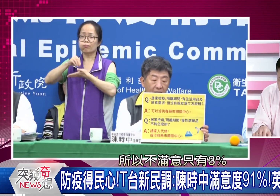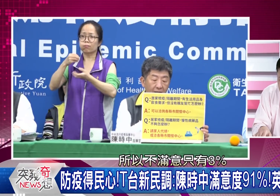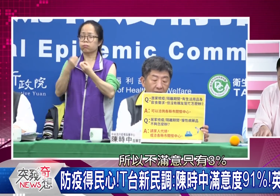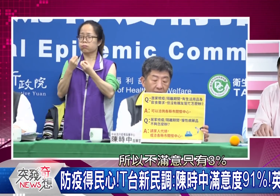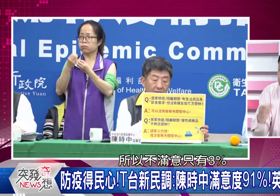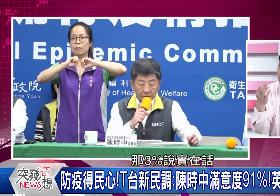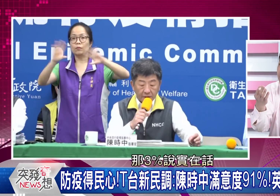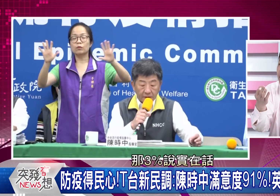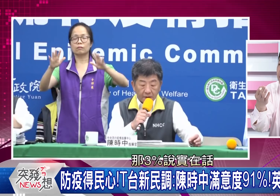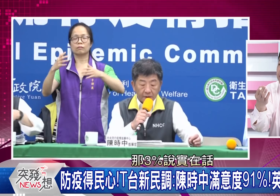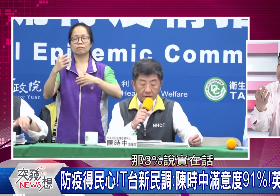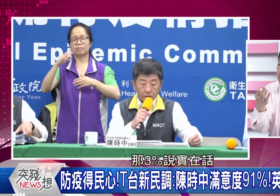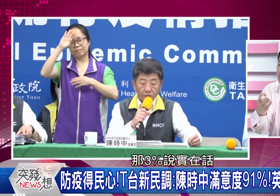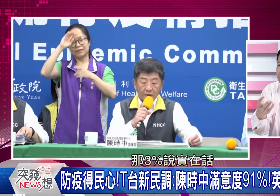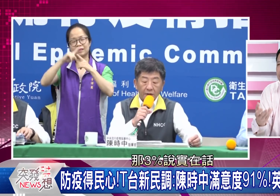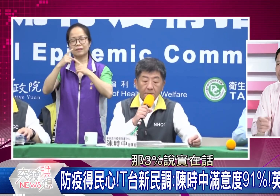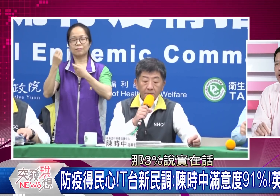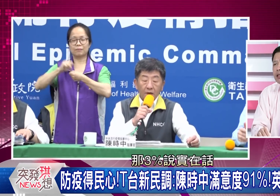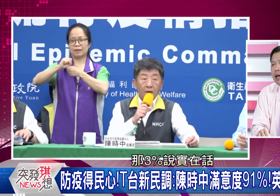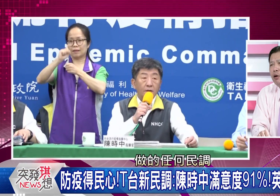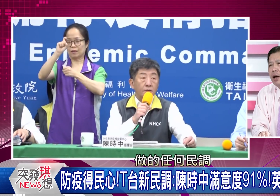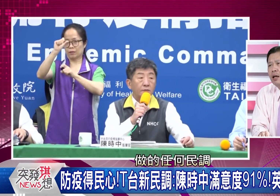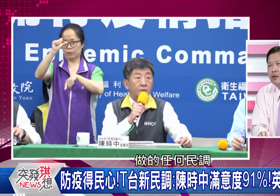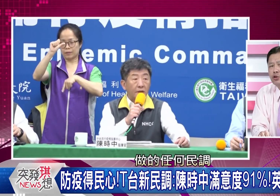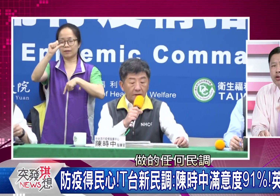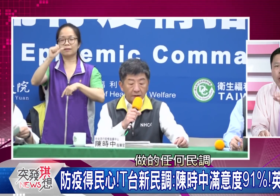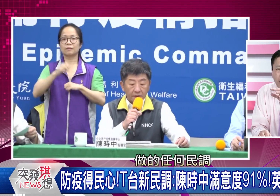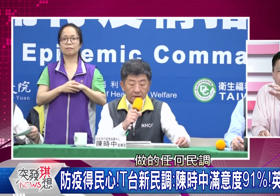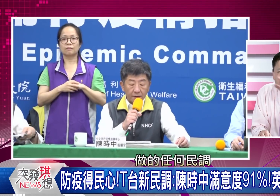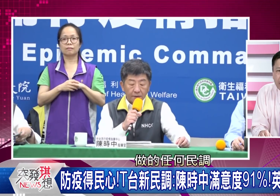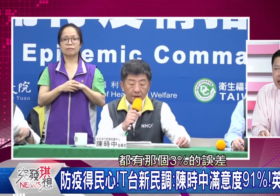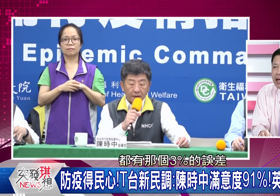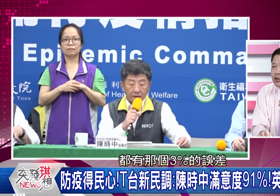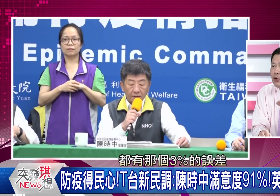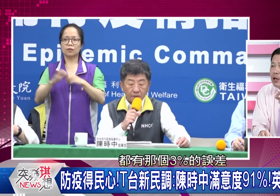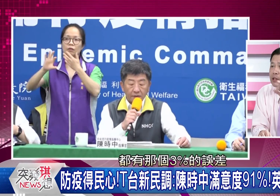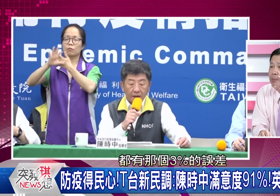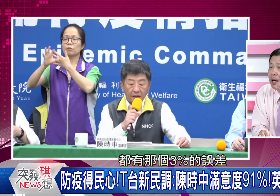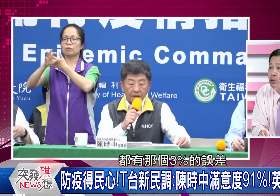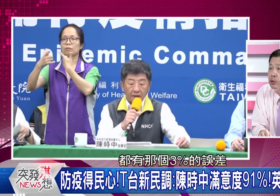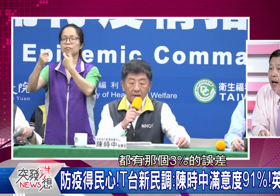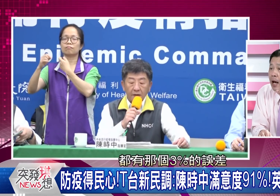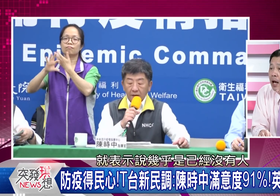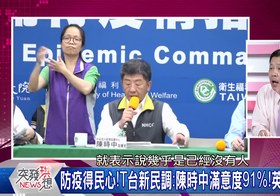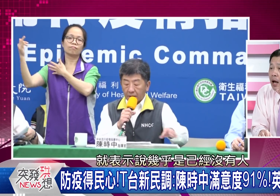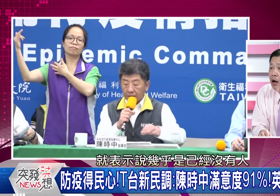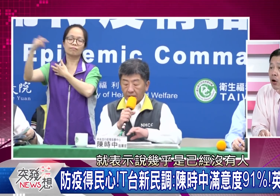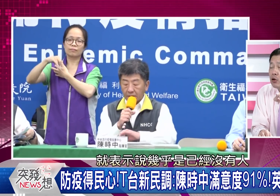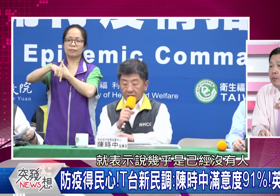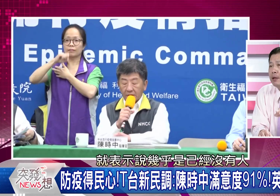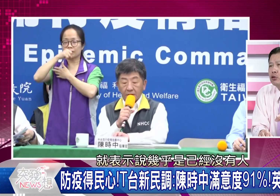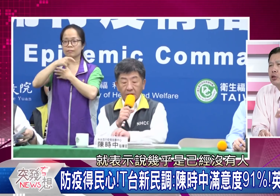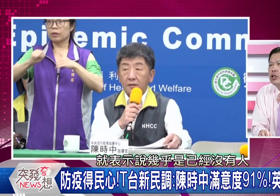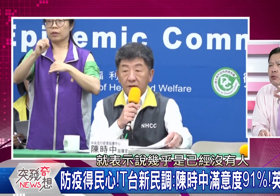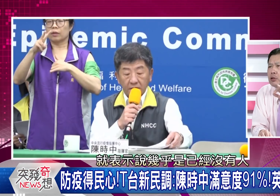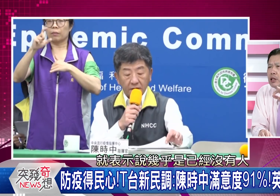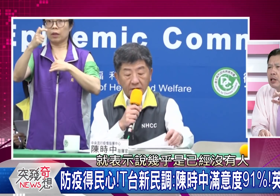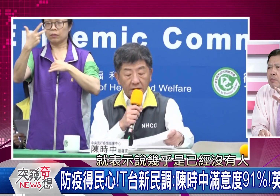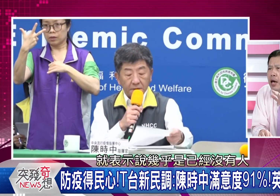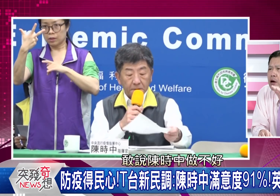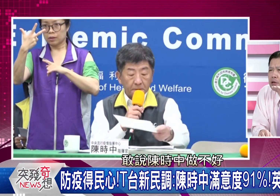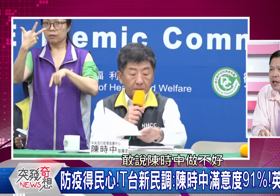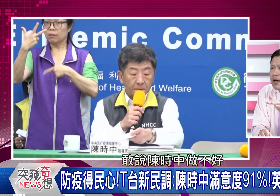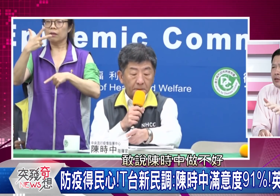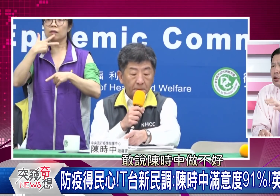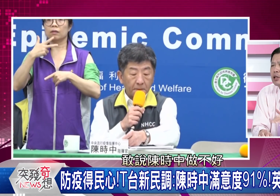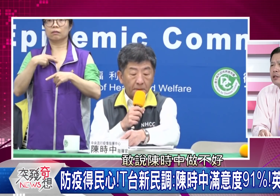不满意的人只有3%，嗯，那3%说实在话，做的任何民调都有那个3%的误差。 哦， 就表示说几乎是已经